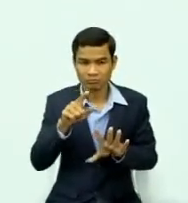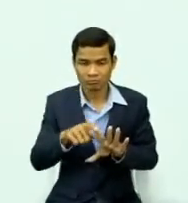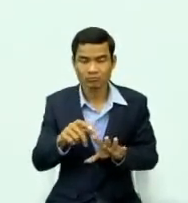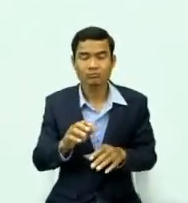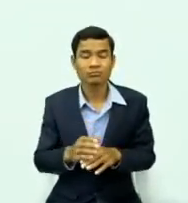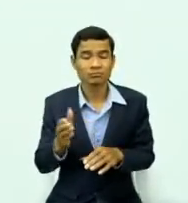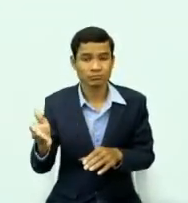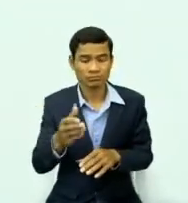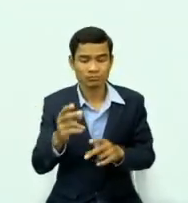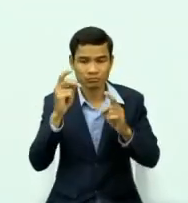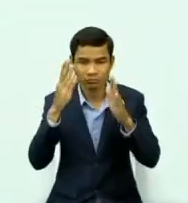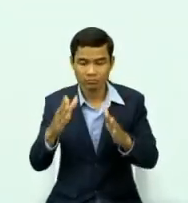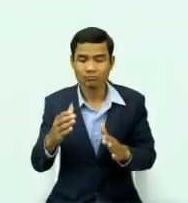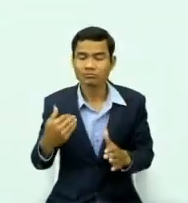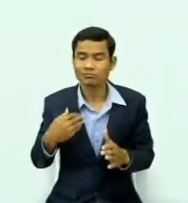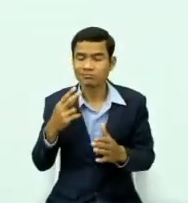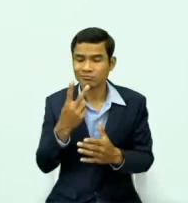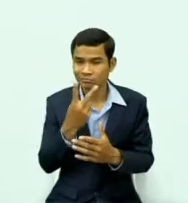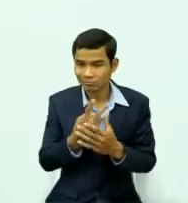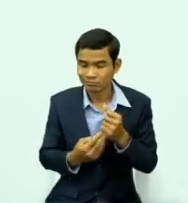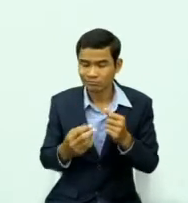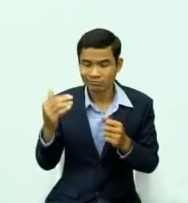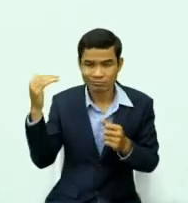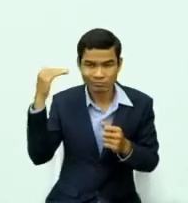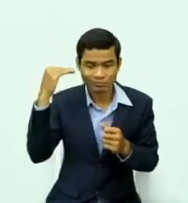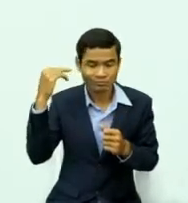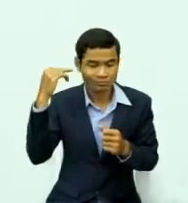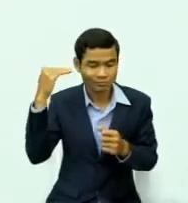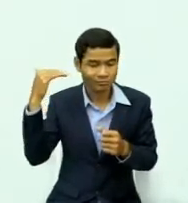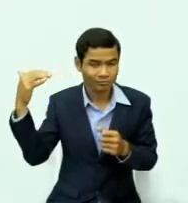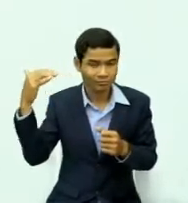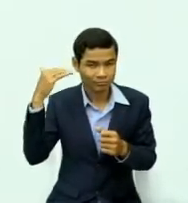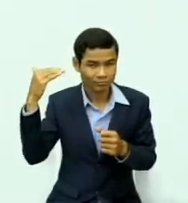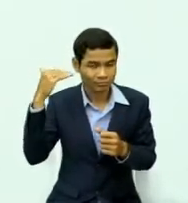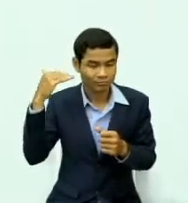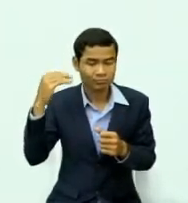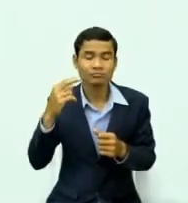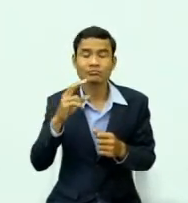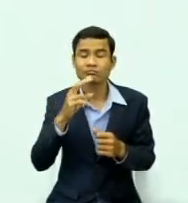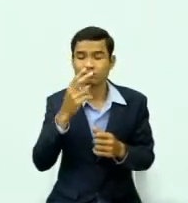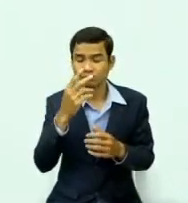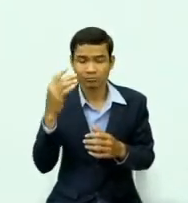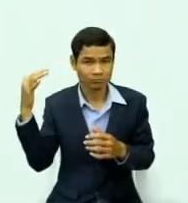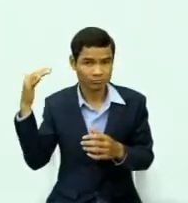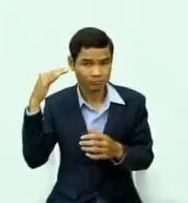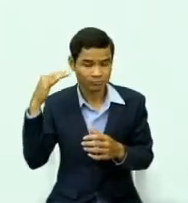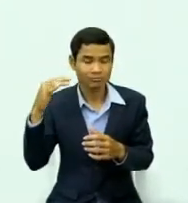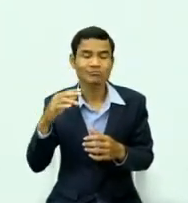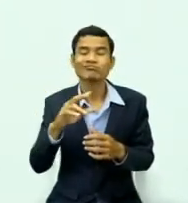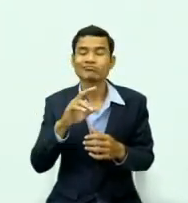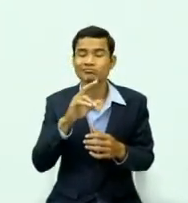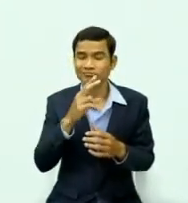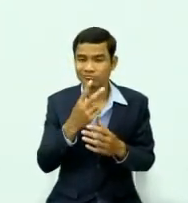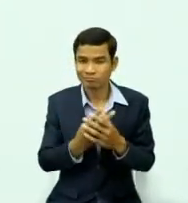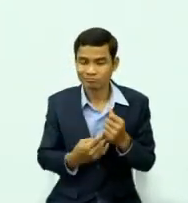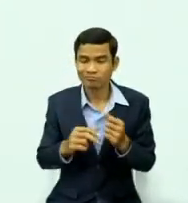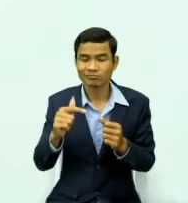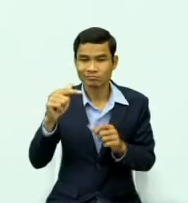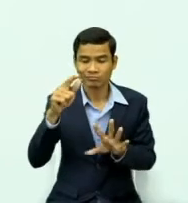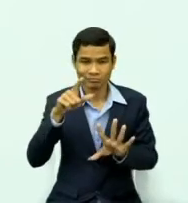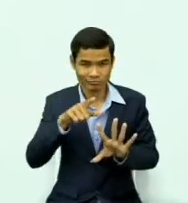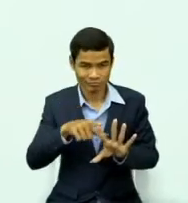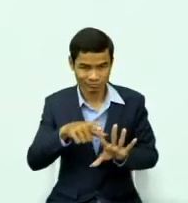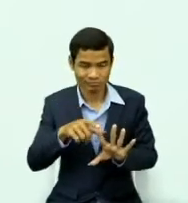cha được chứ nè nè cứ đặt sao cù chỉ mùi khnía cha sao cù này ngờ cứ ngò nè con